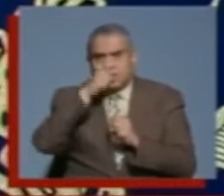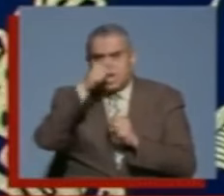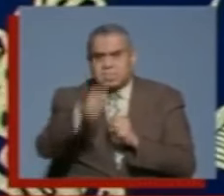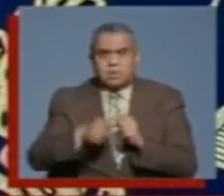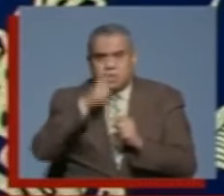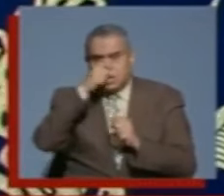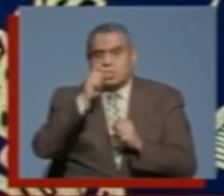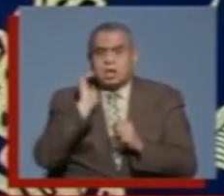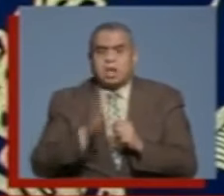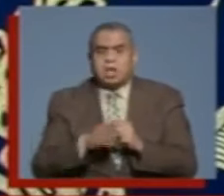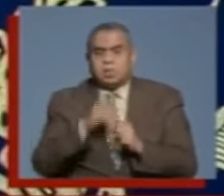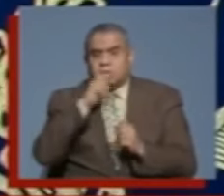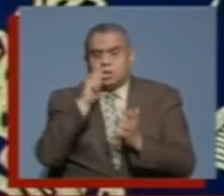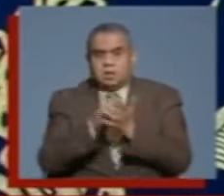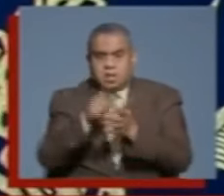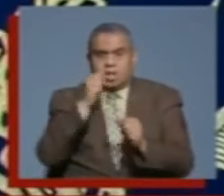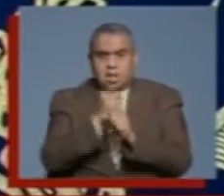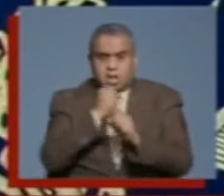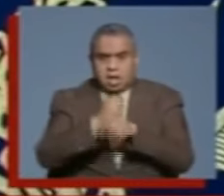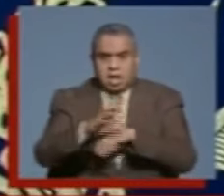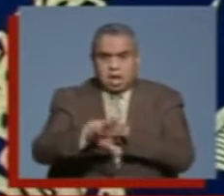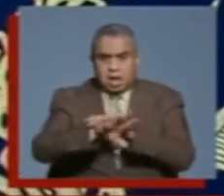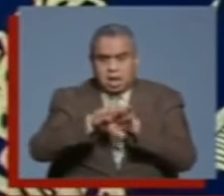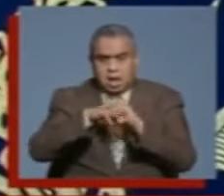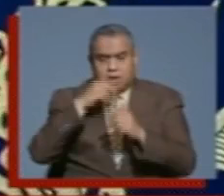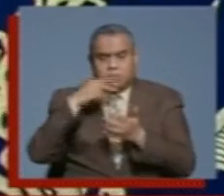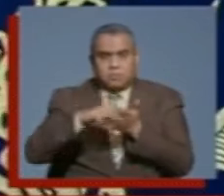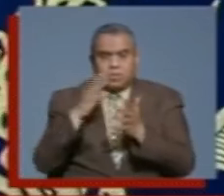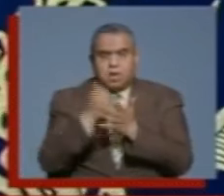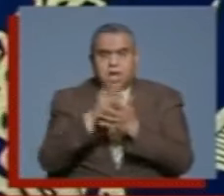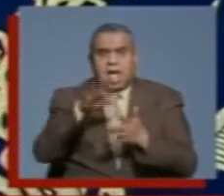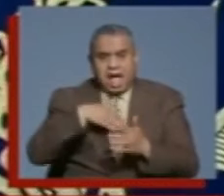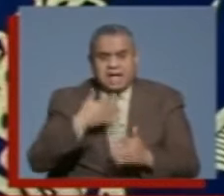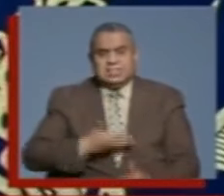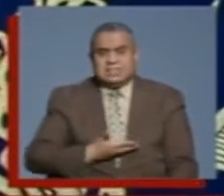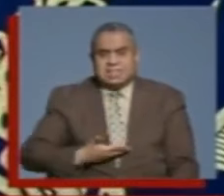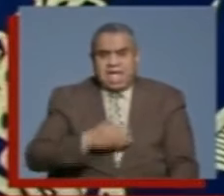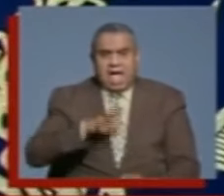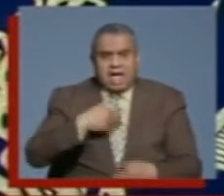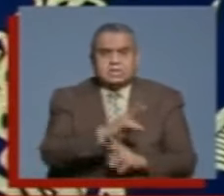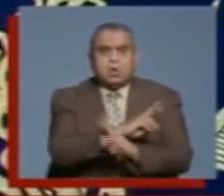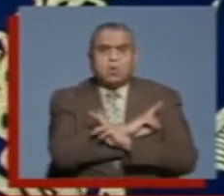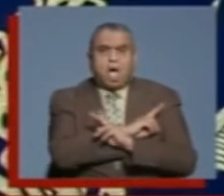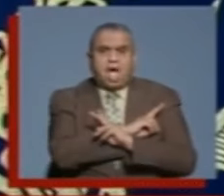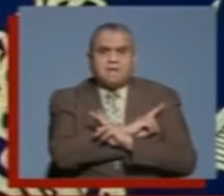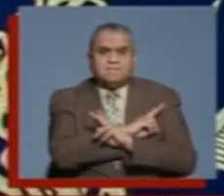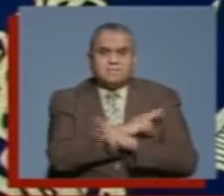احنا بنحاول ان احنا على الأقل يعني نوقف هذا النزيف، نزيف البشر ونزيف